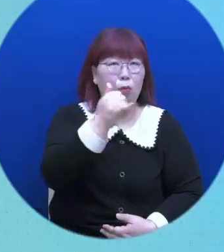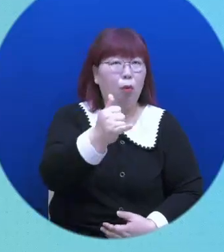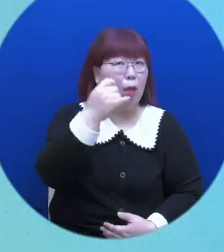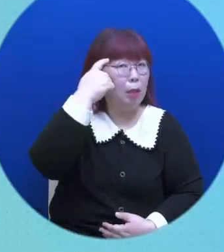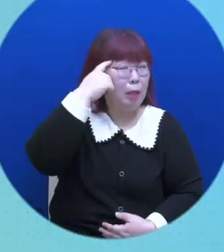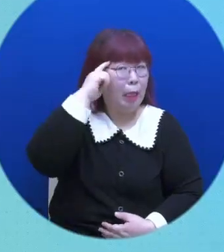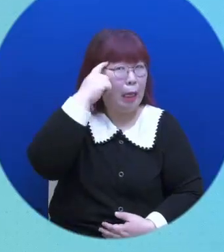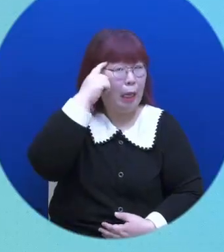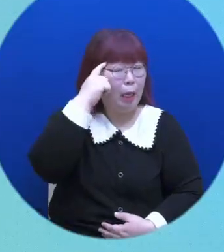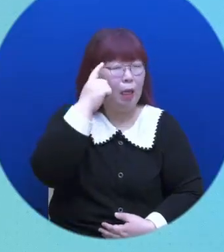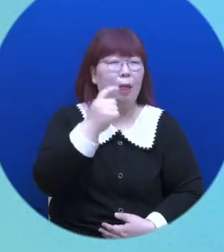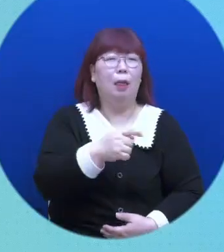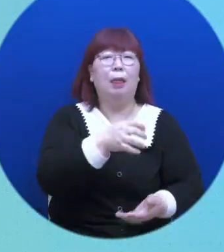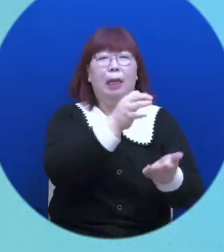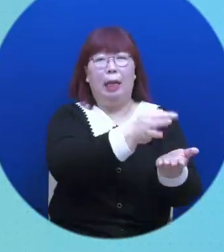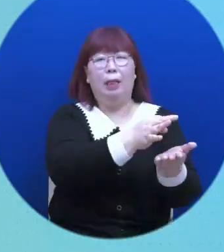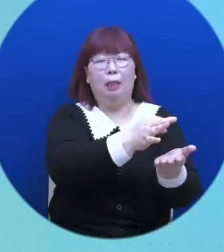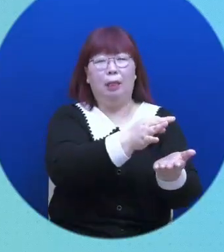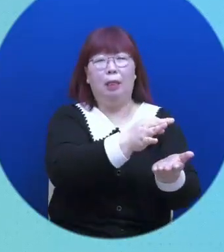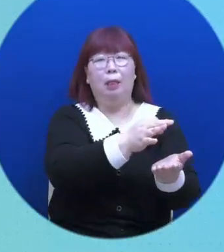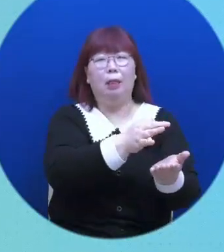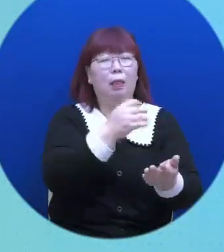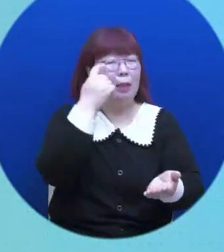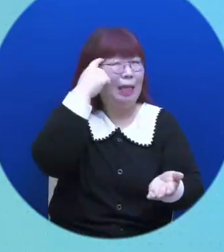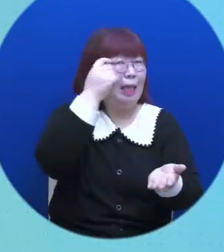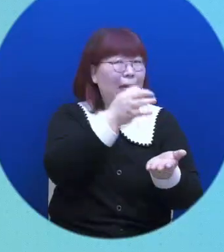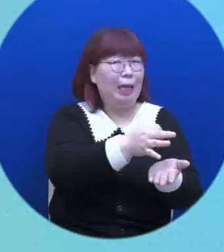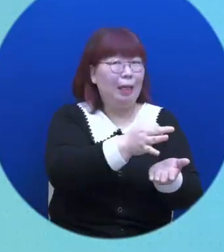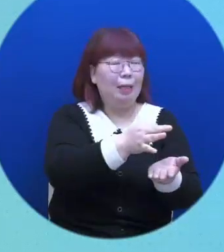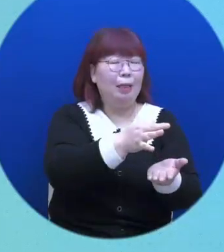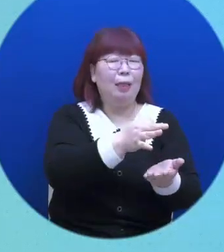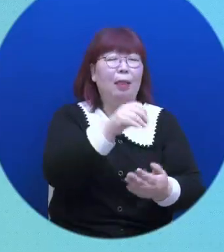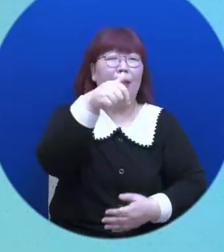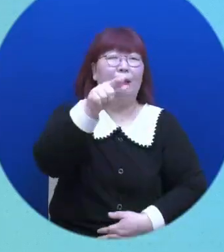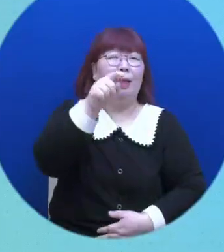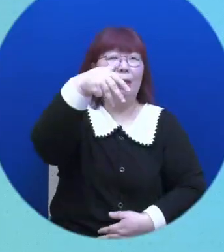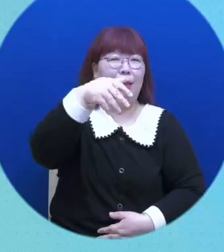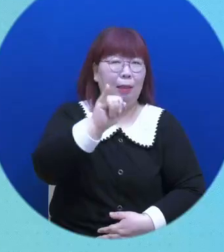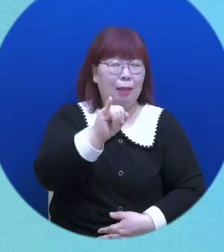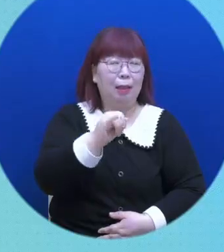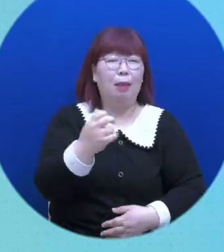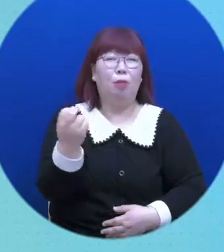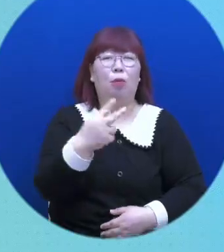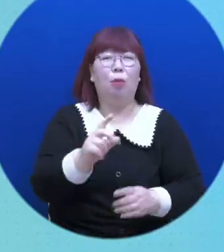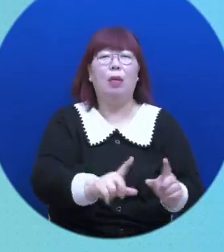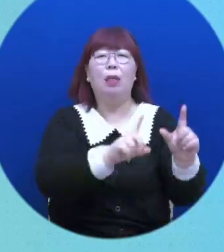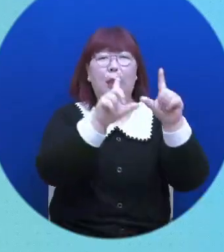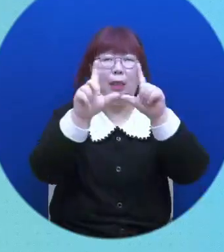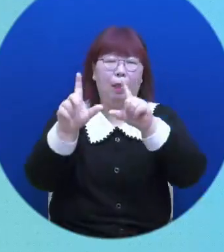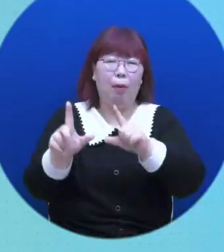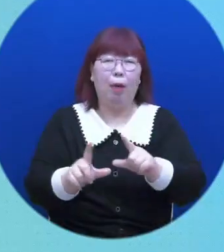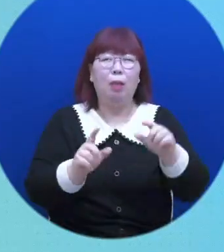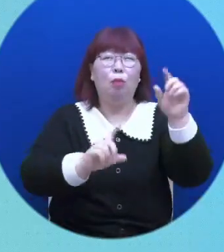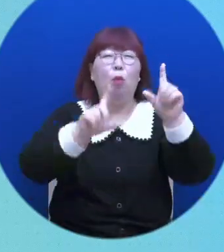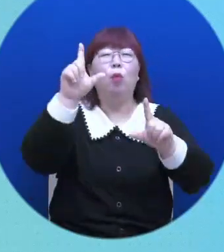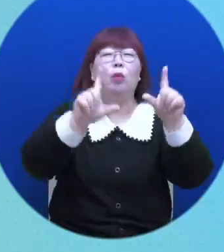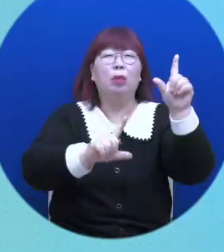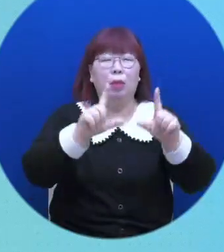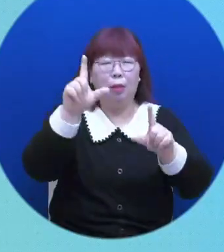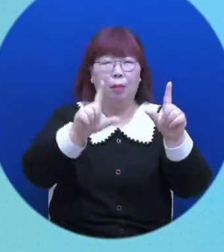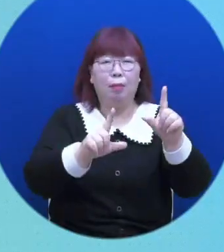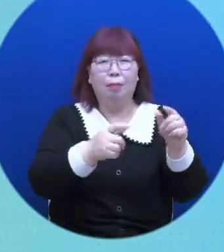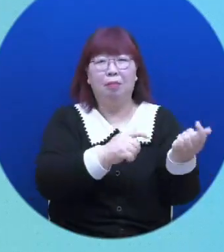생각이라든지 가치, 부모의 일상에 생활하는 생활 모습,